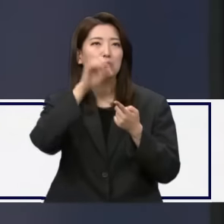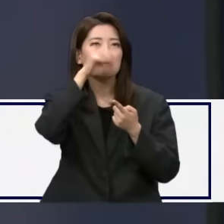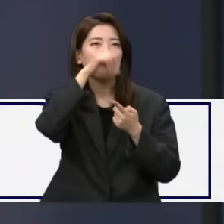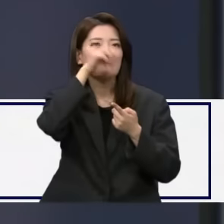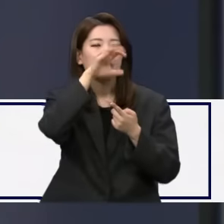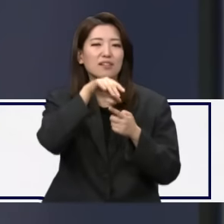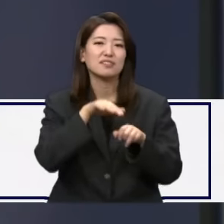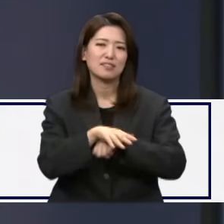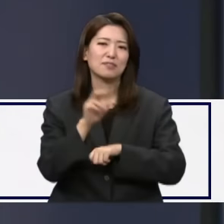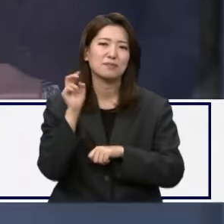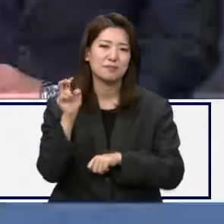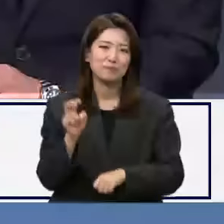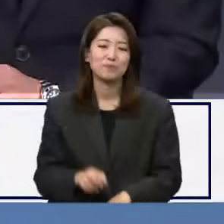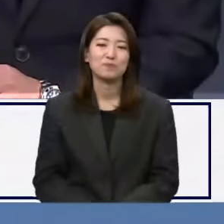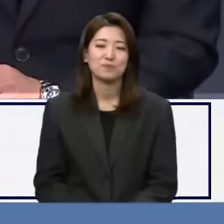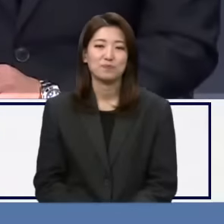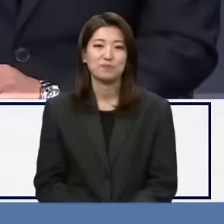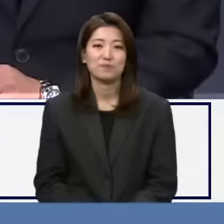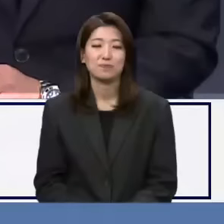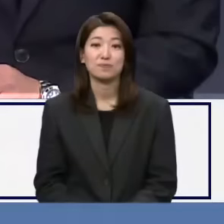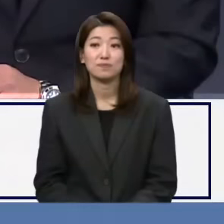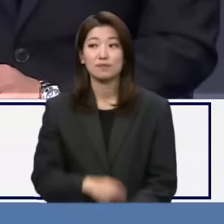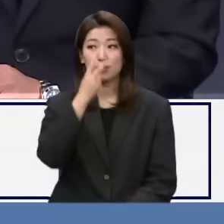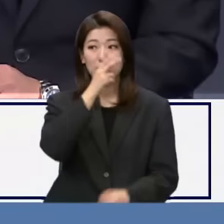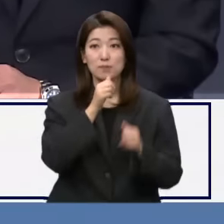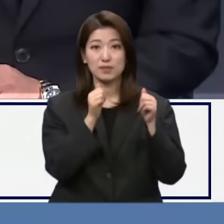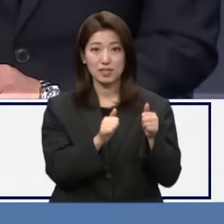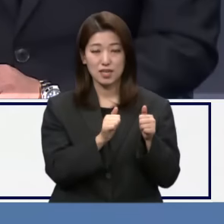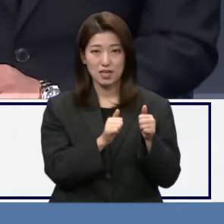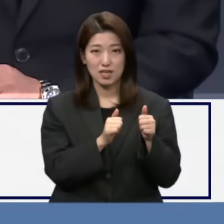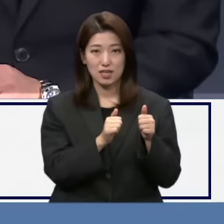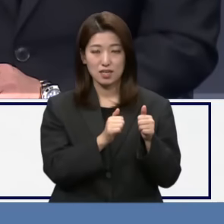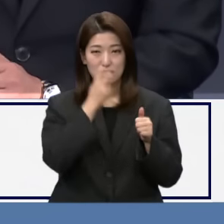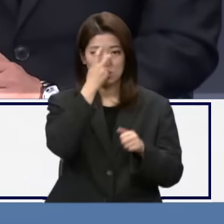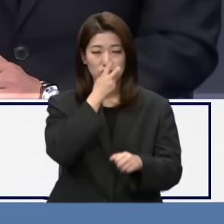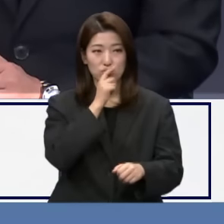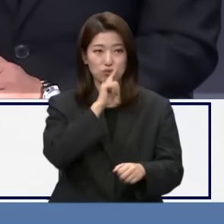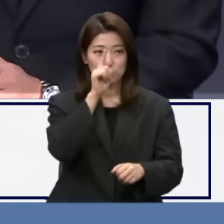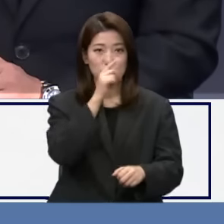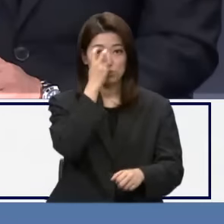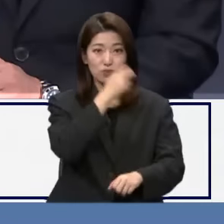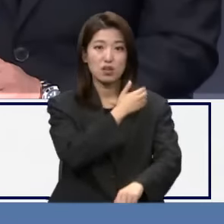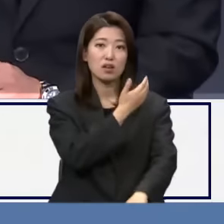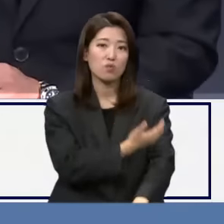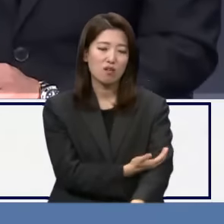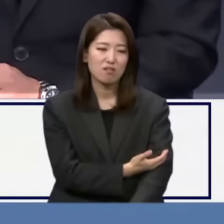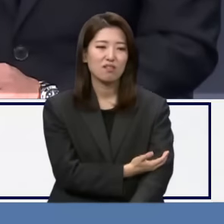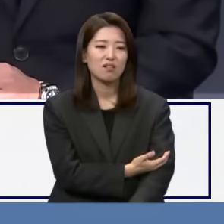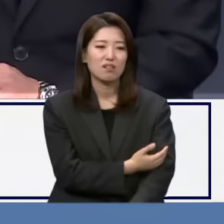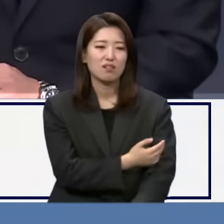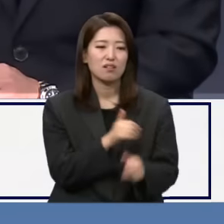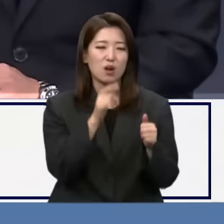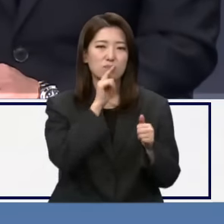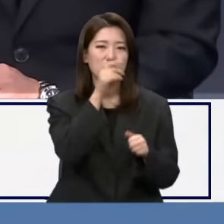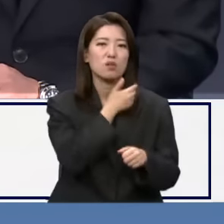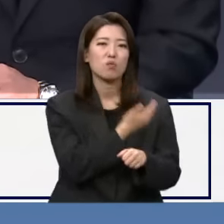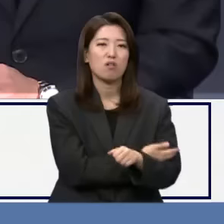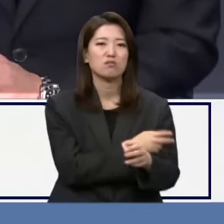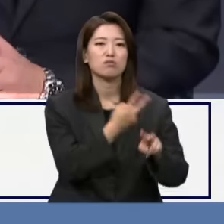검찰이 수사권 기소권을 독점을 하면서 어 자신들의 마음에 들지 않은 사람에